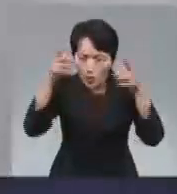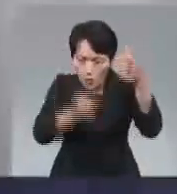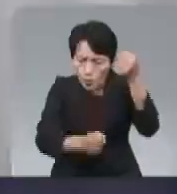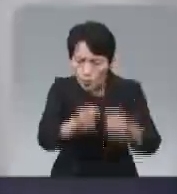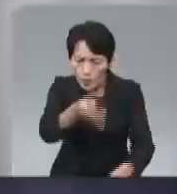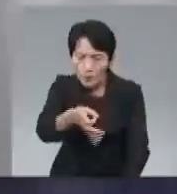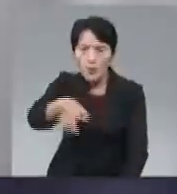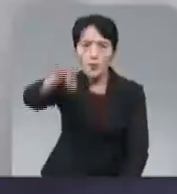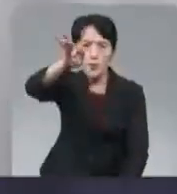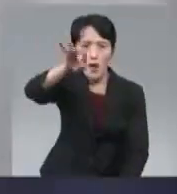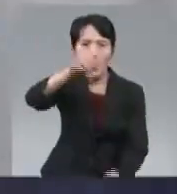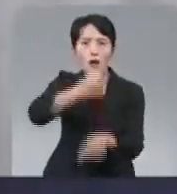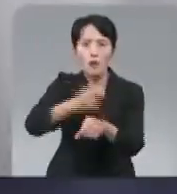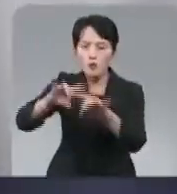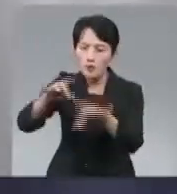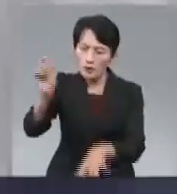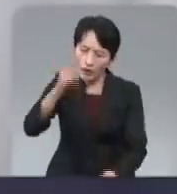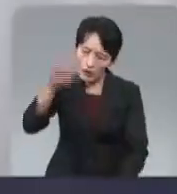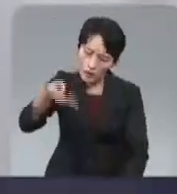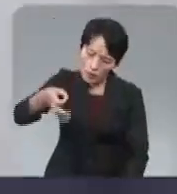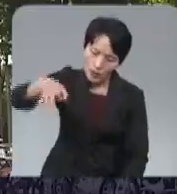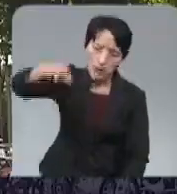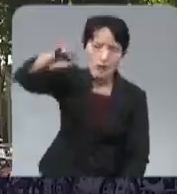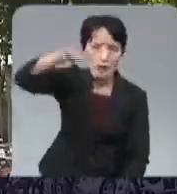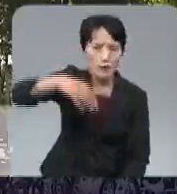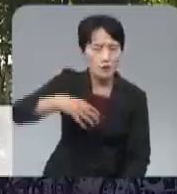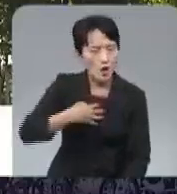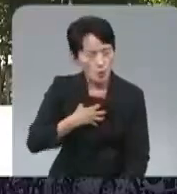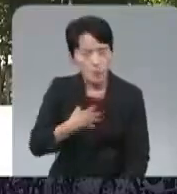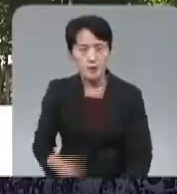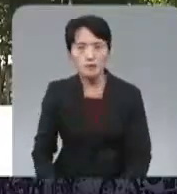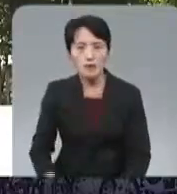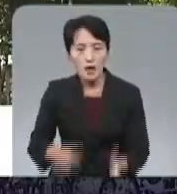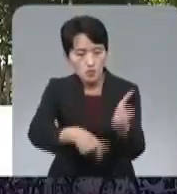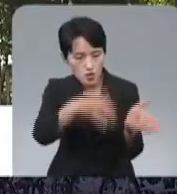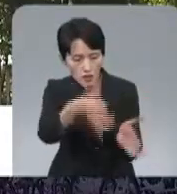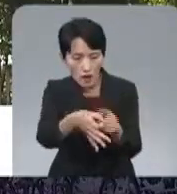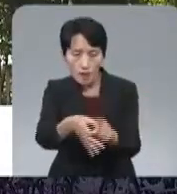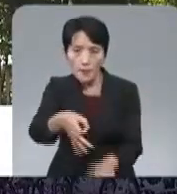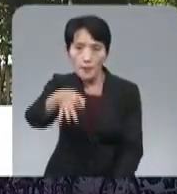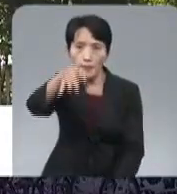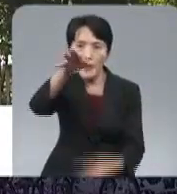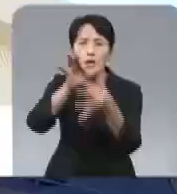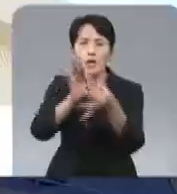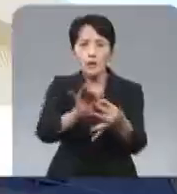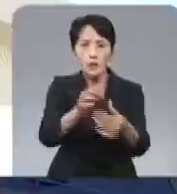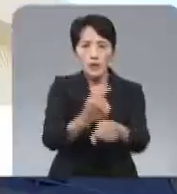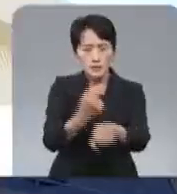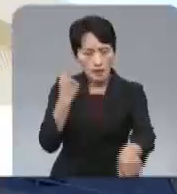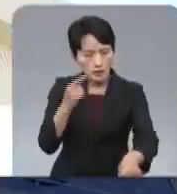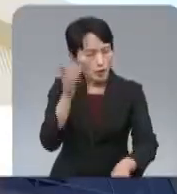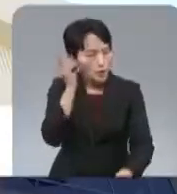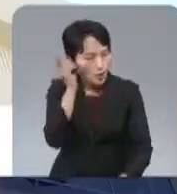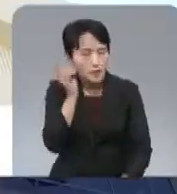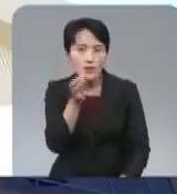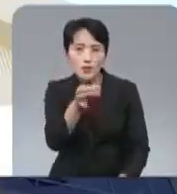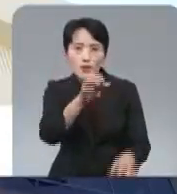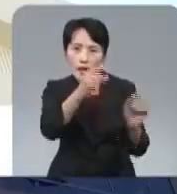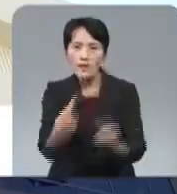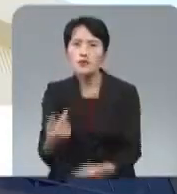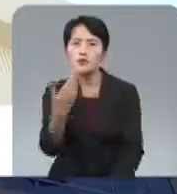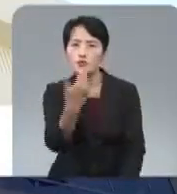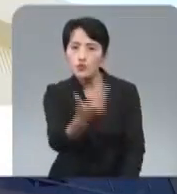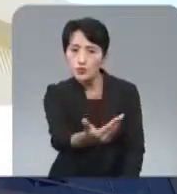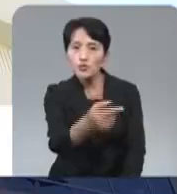le ministère de l'économie prévoit également que le coût de la vie devrait enregistrer une progression plus importante en octobre en raison